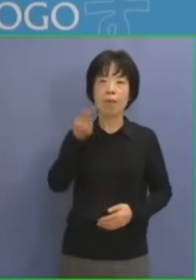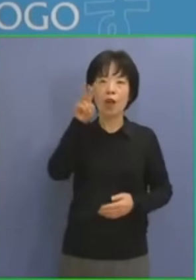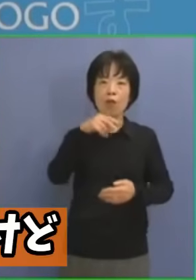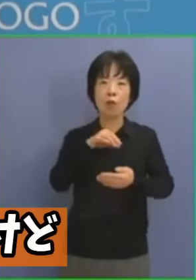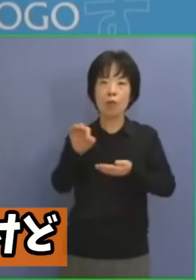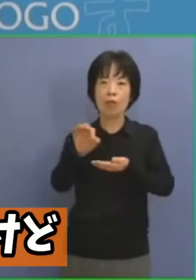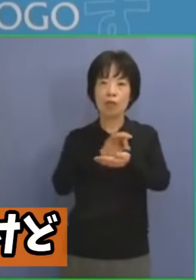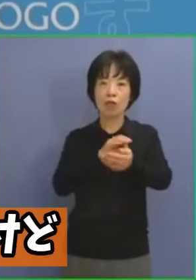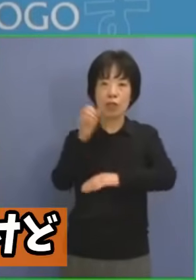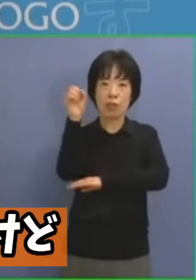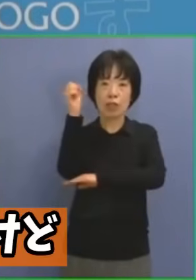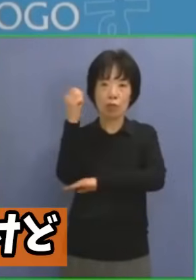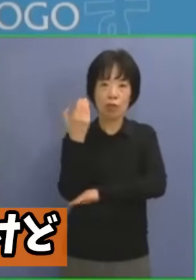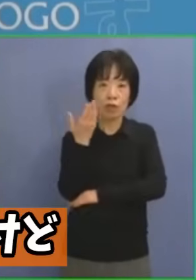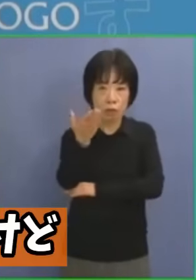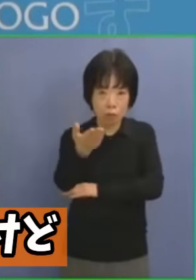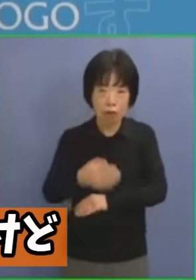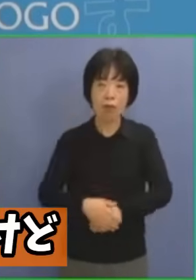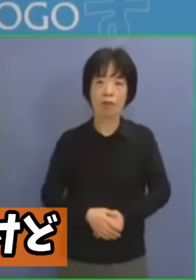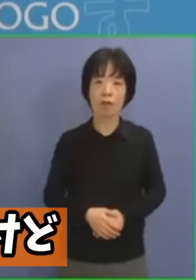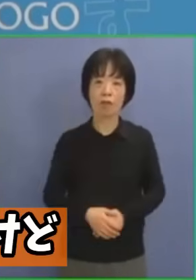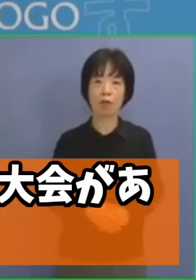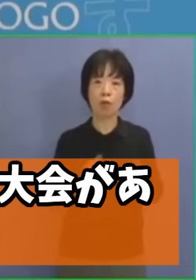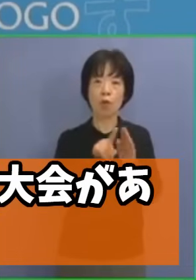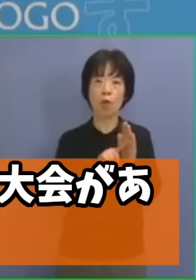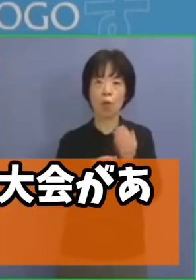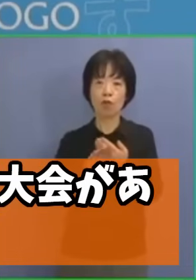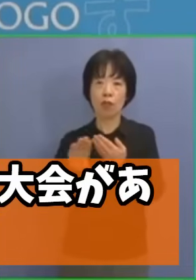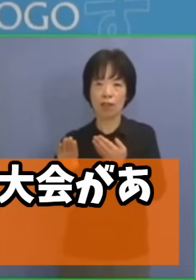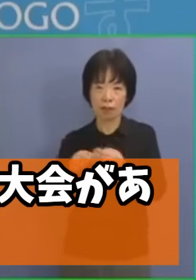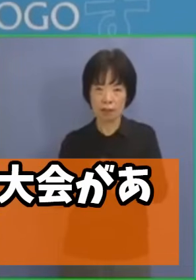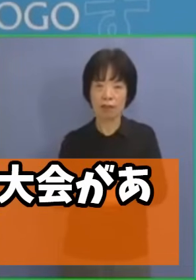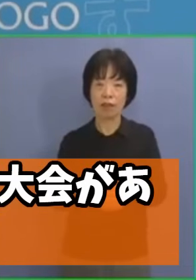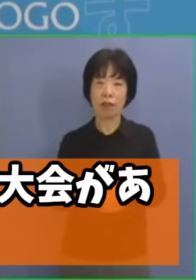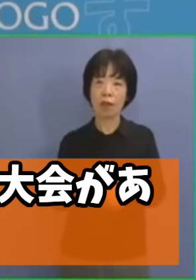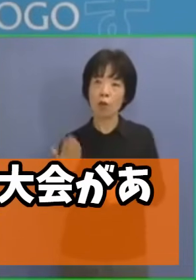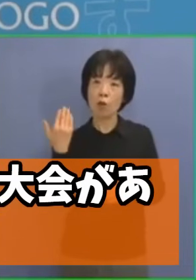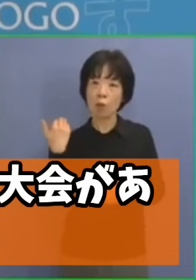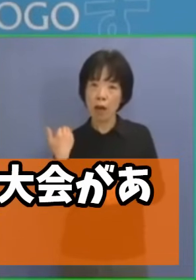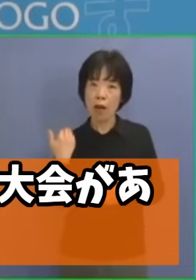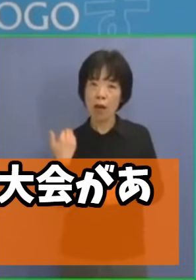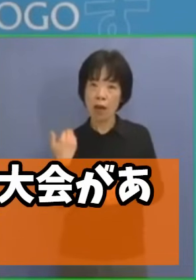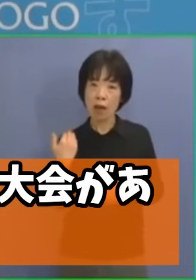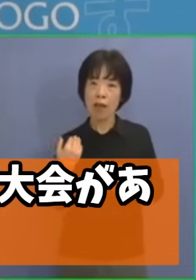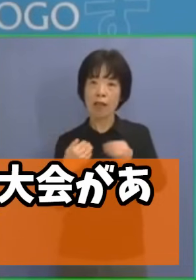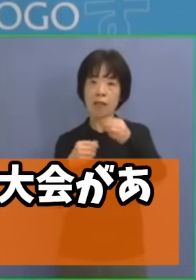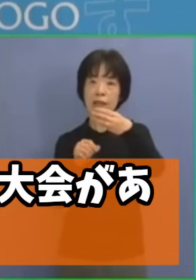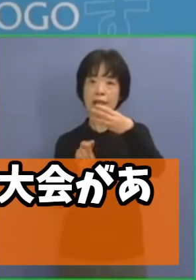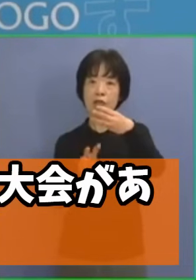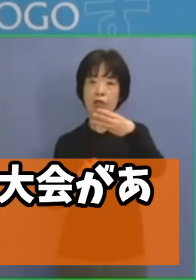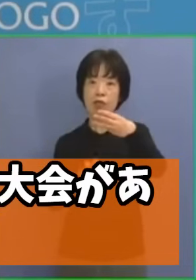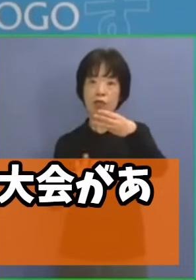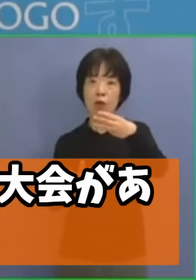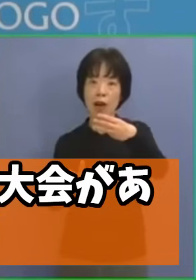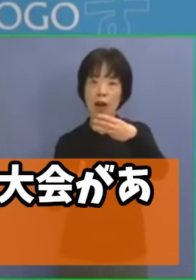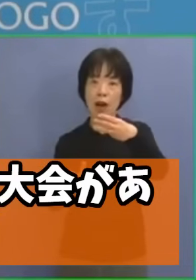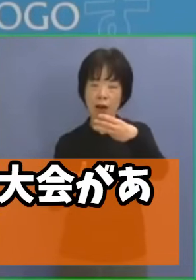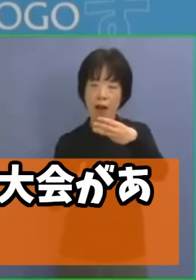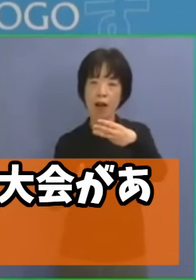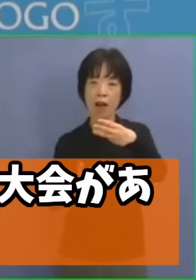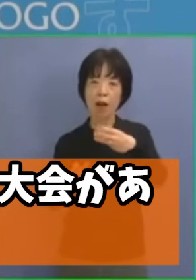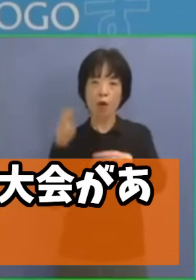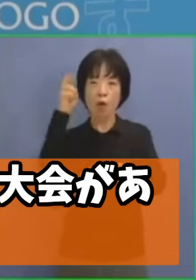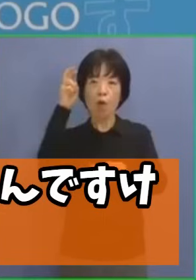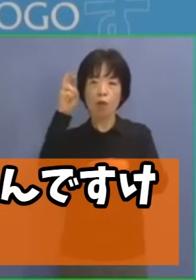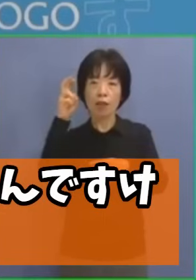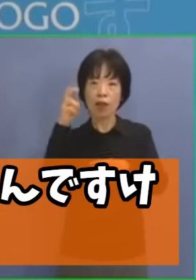はい、すみません、ちょっと項目外の件なんですけど、うん、先日24日に京都市で維新の会の党大会がありま